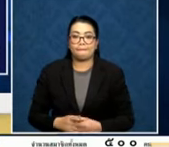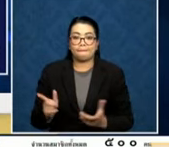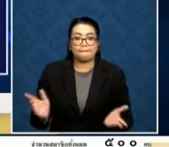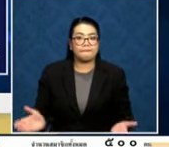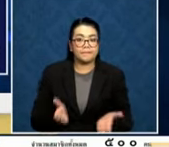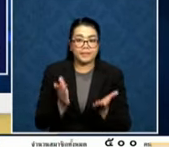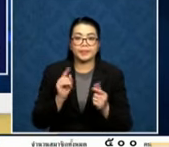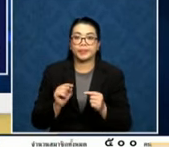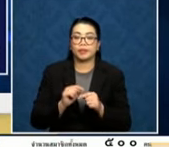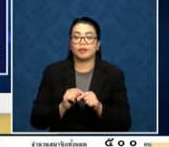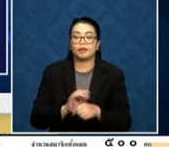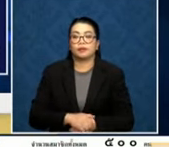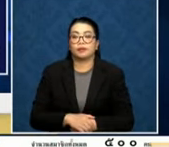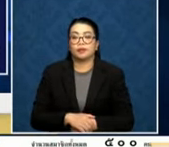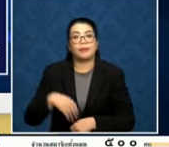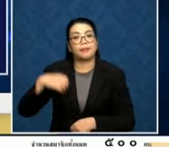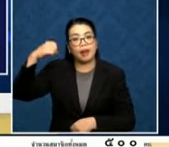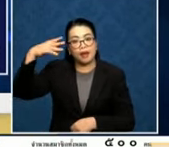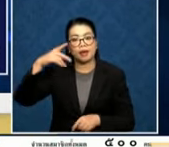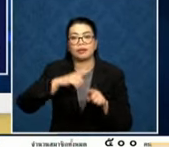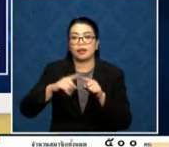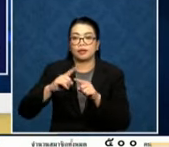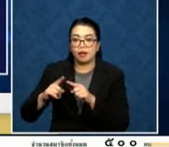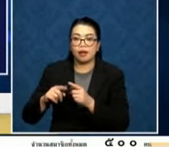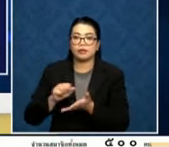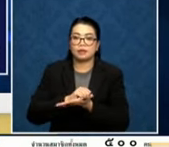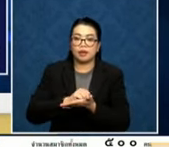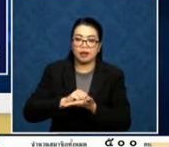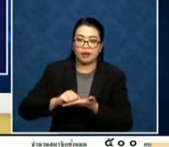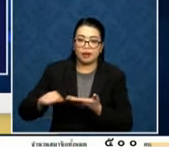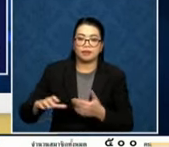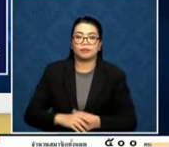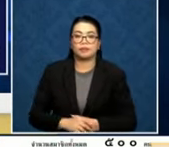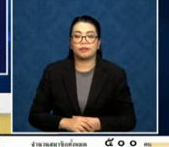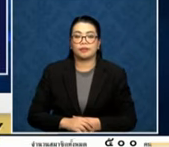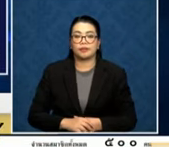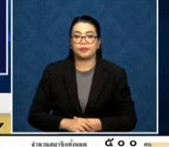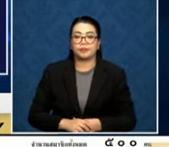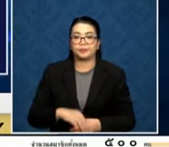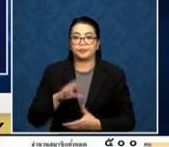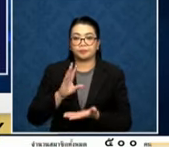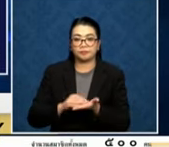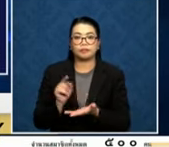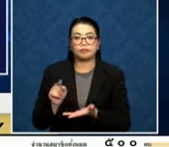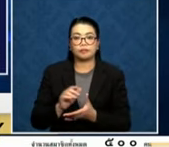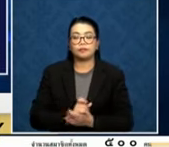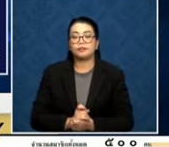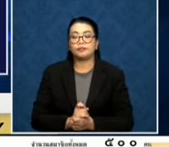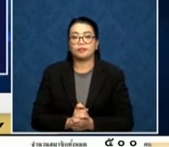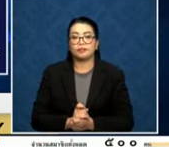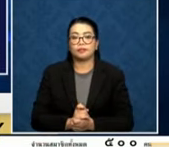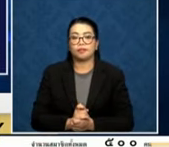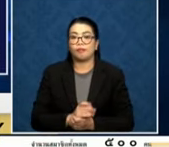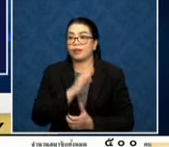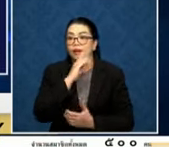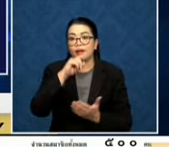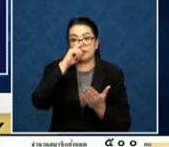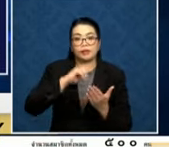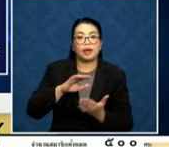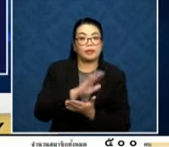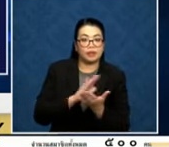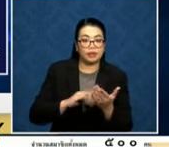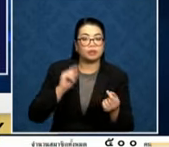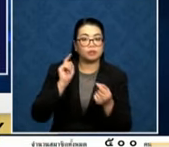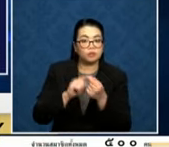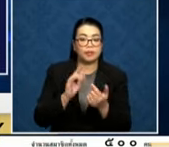ประเทศนี้ไว้ครับคุมกำเนิดพลังงานสะอาดแล้วจัดทำงบเอาใจในทุนฟอสซิลแบบนี้ถ้าประเทศไทยจะเข้าไป